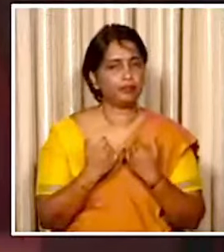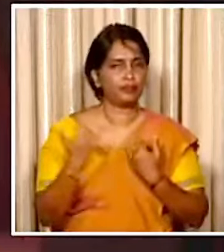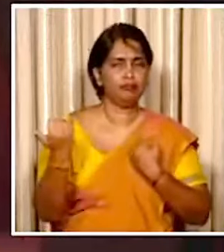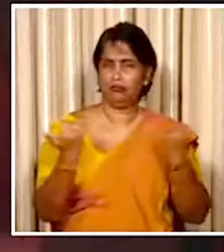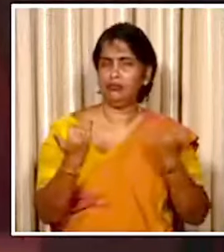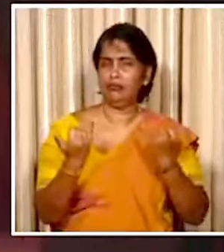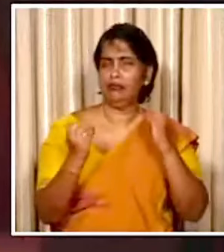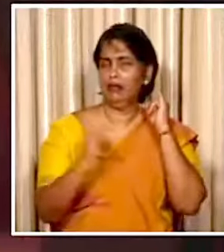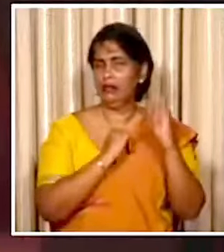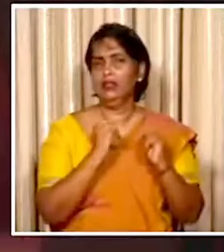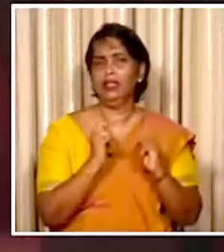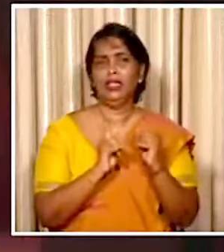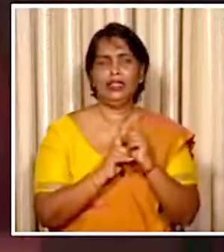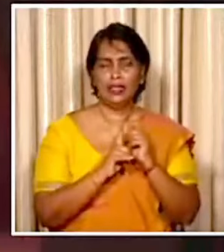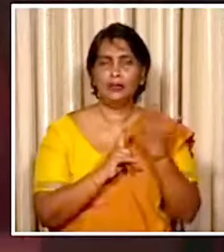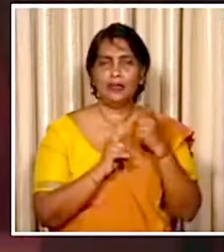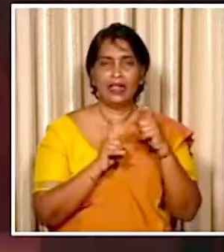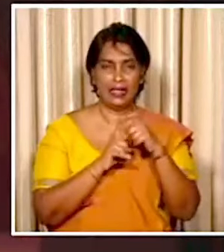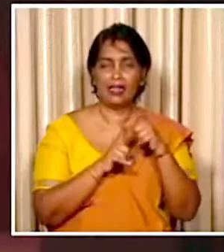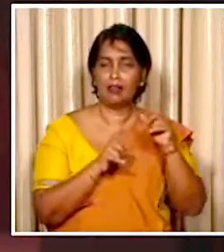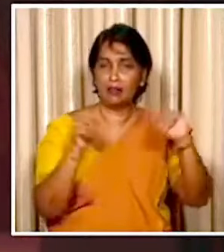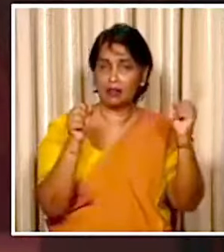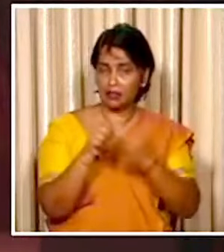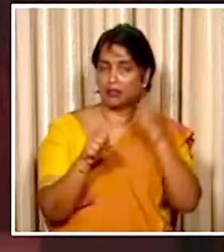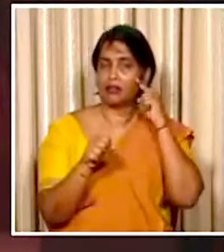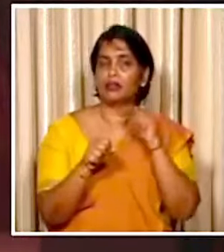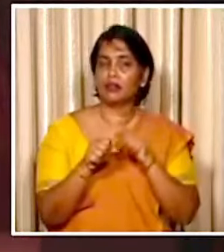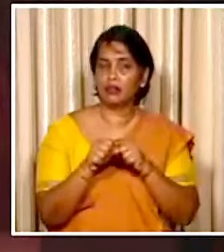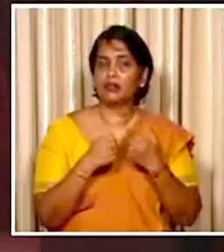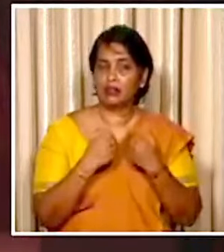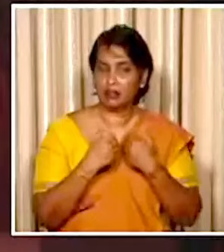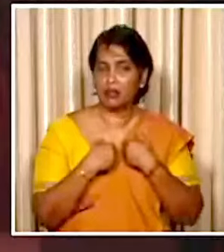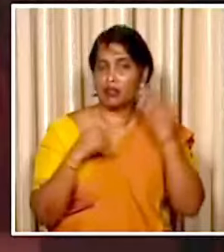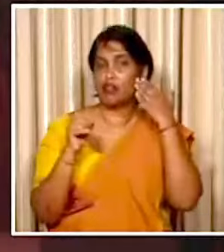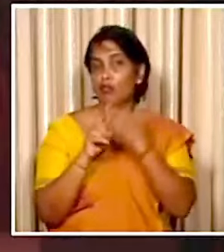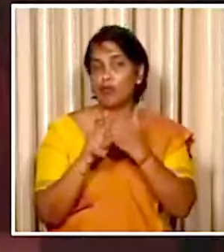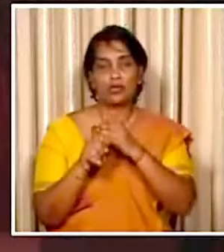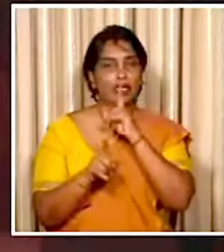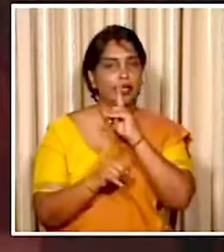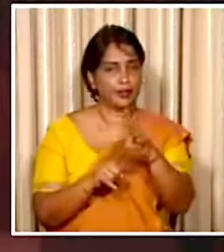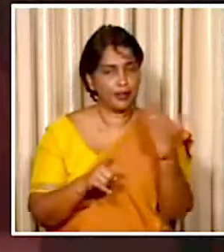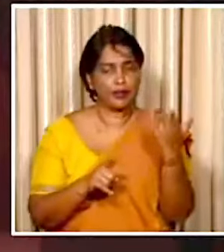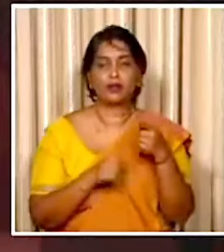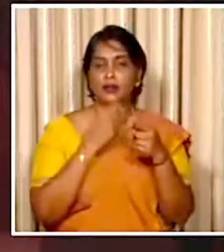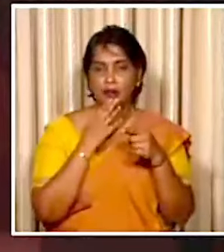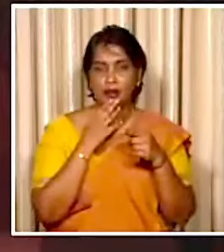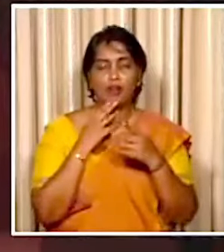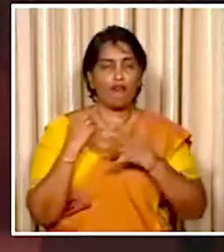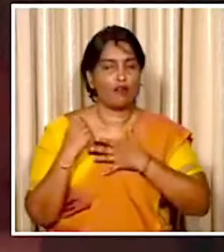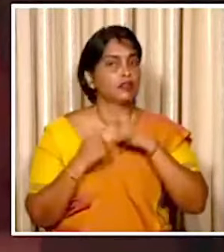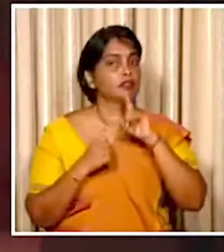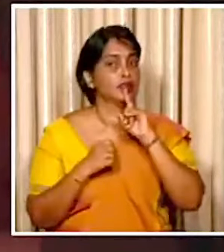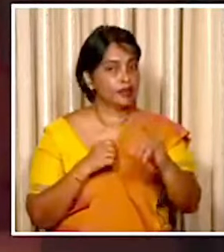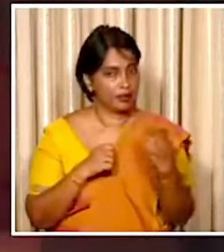එනවා මේ දිලීප රොෂාන් කුමාර මහත්මයාගේ ඝාතනය ගැන අපි මේක ගැන කතා කරෙත් නැහැ මේක ගැන හනක් නැගුවෙත්